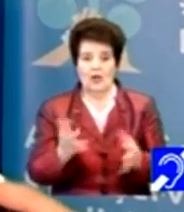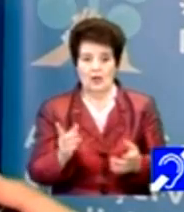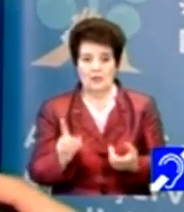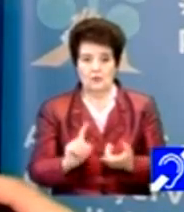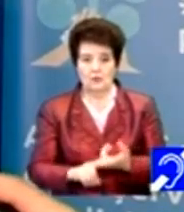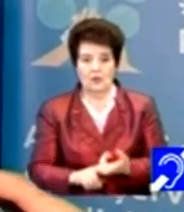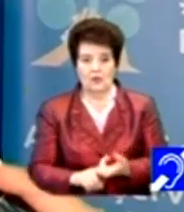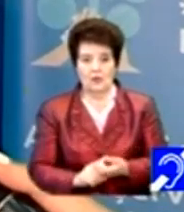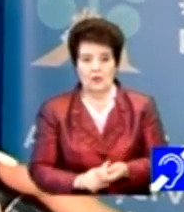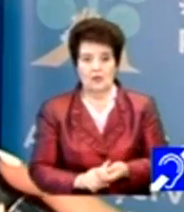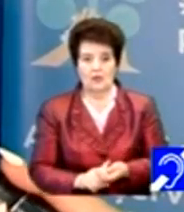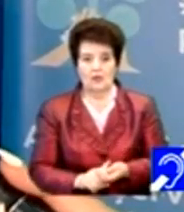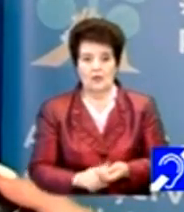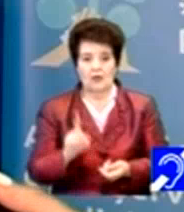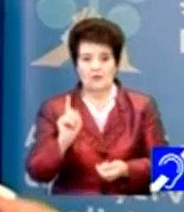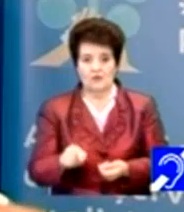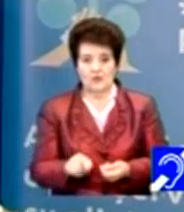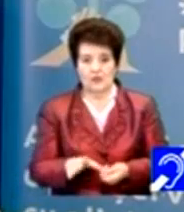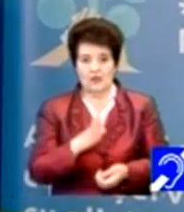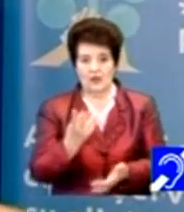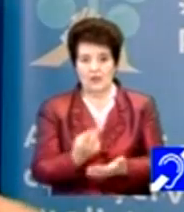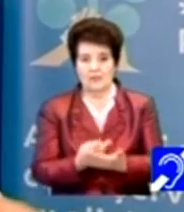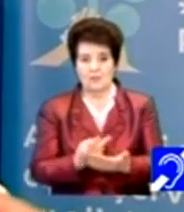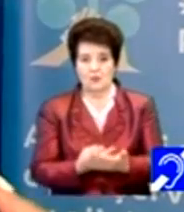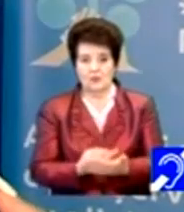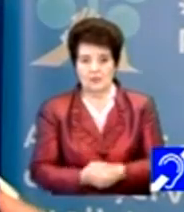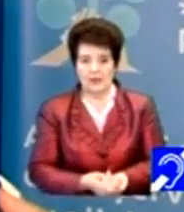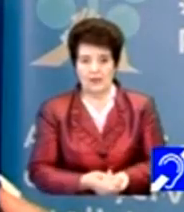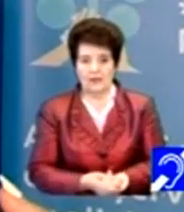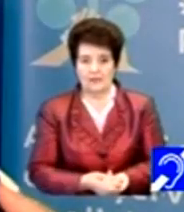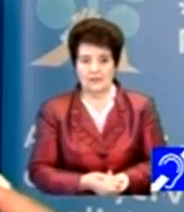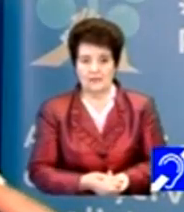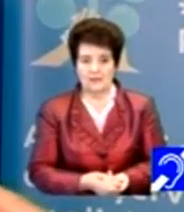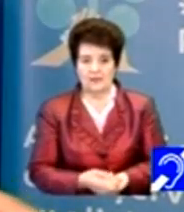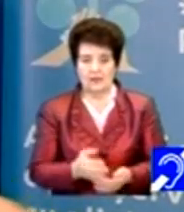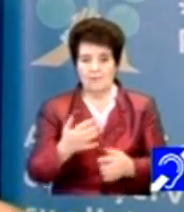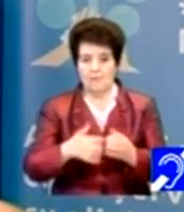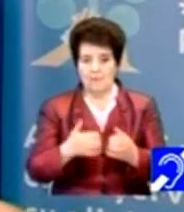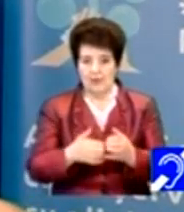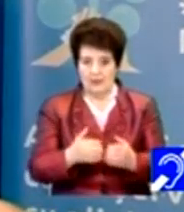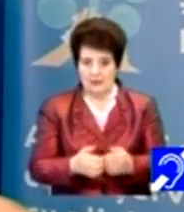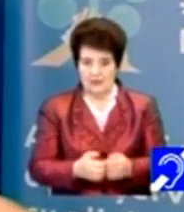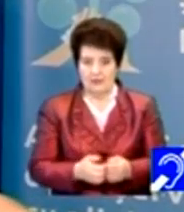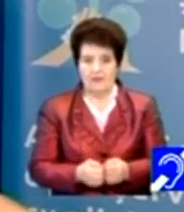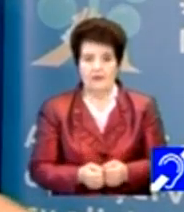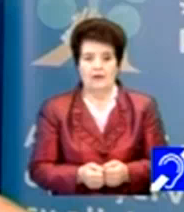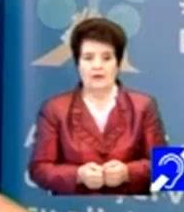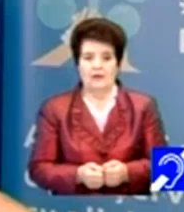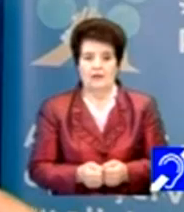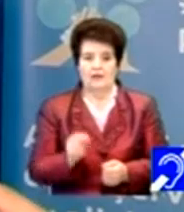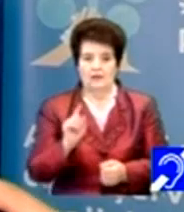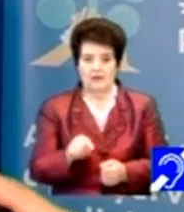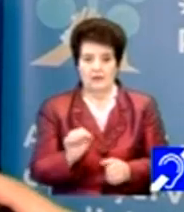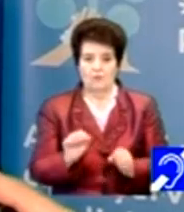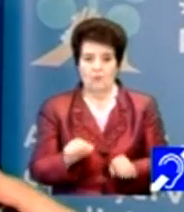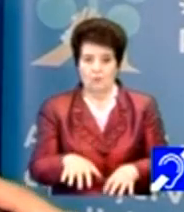sever înseamnă că acei care demonstrează gravitate medie și așa mai departe, deci